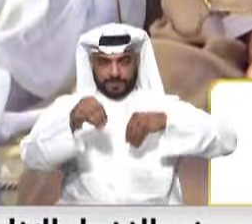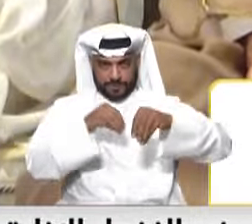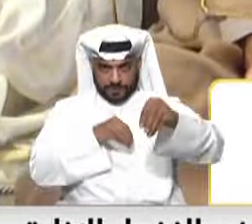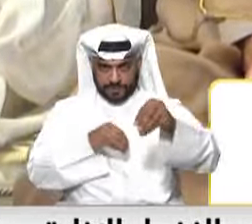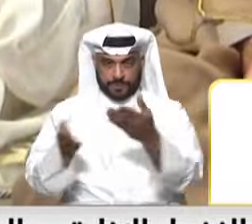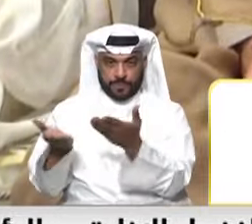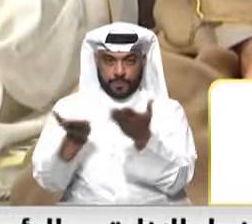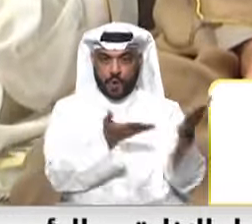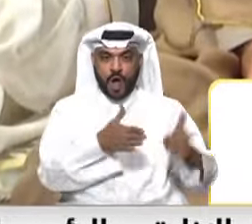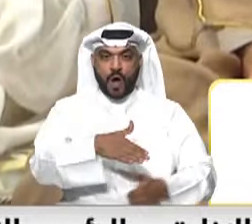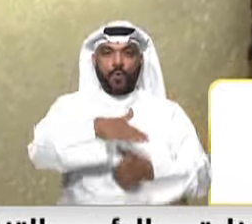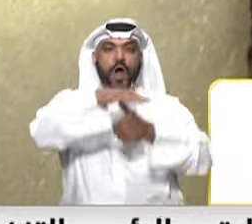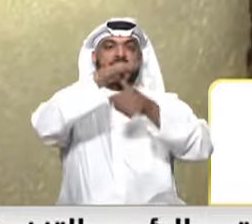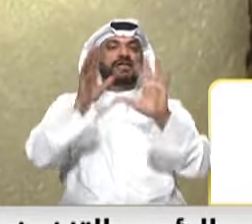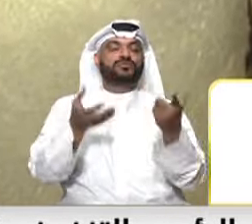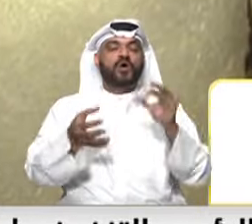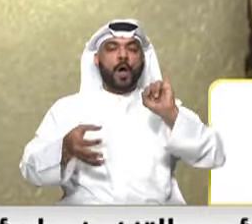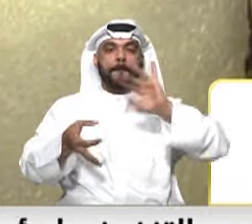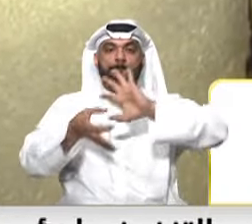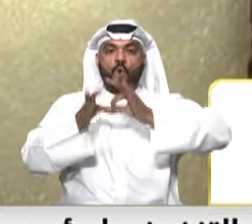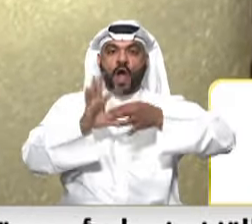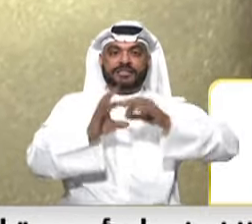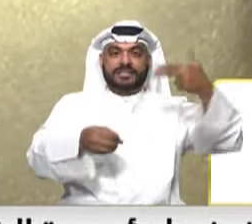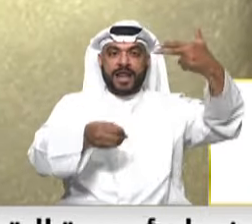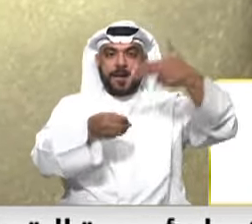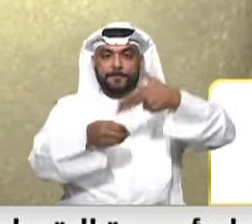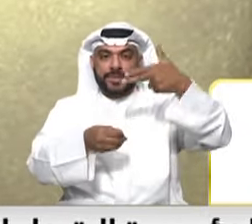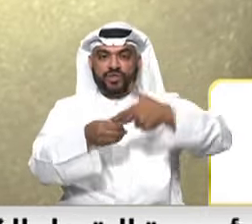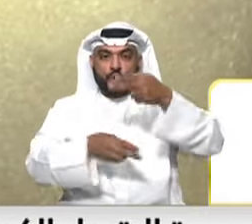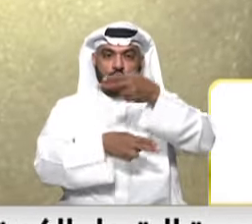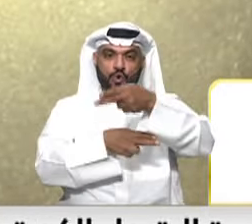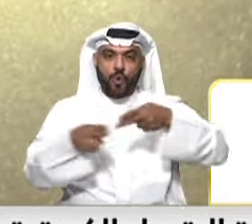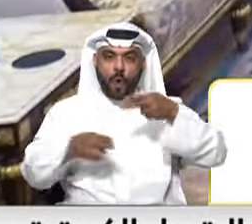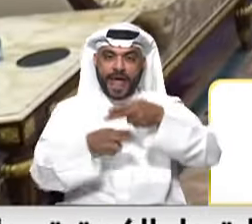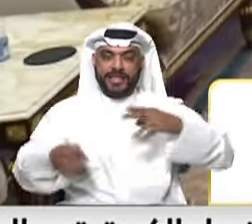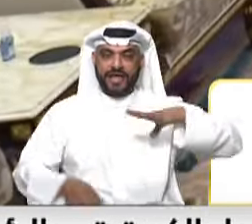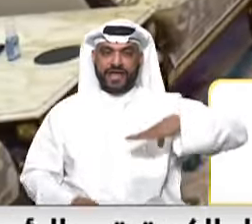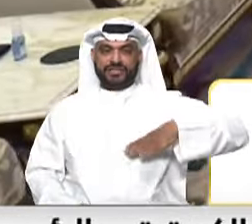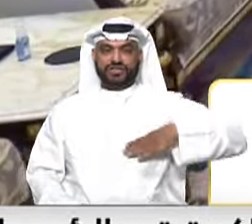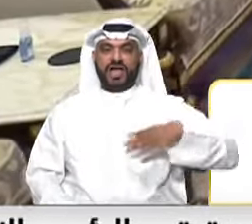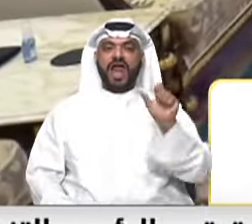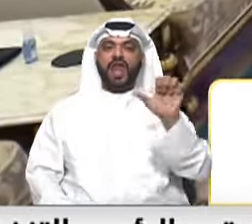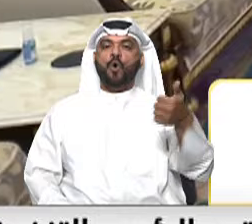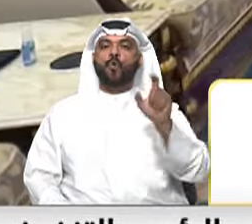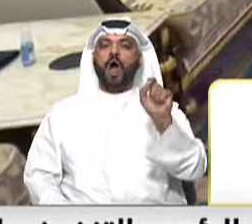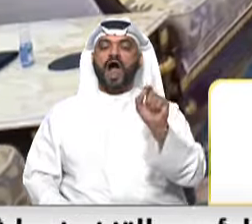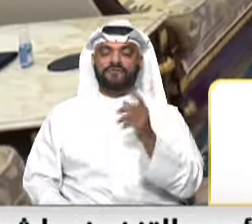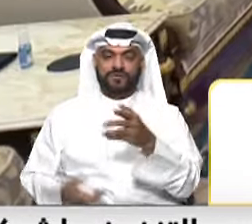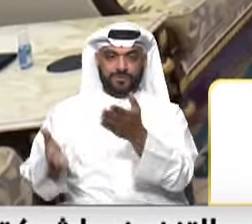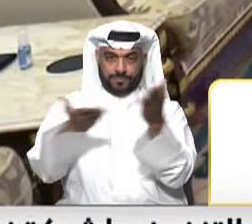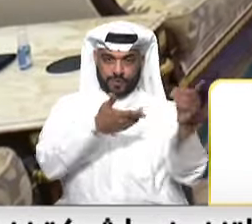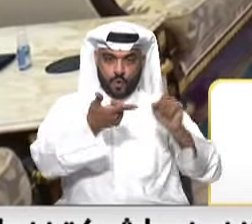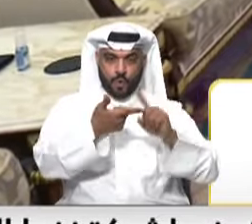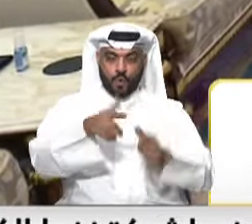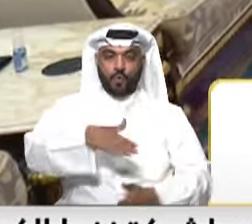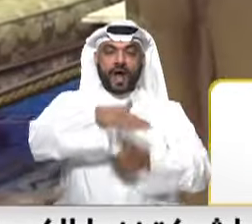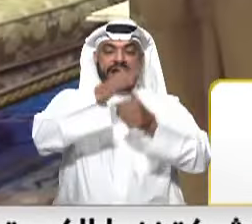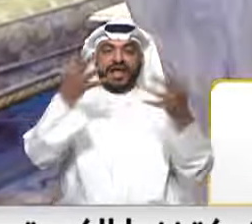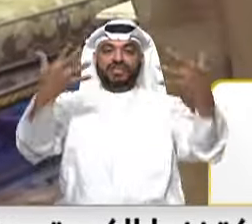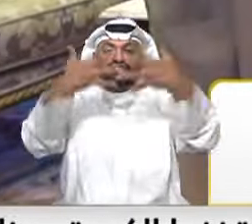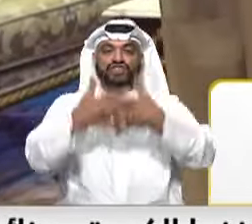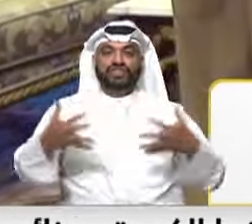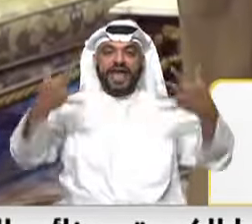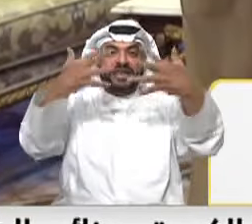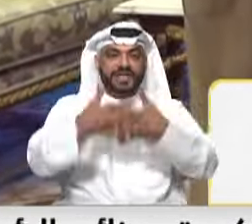والرئيس التنفيذي لمؤسسه البترول الكويتيه الشيخ نواف سعود ناصر الصباح والرئيس التنفيذي شركه